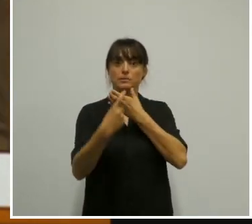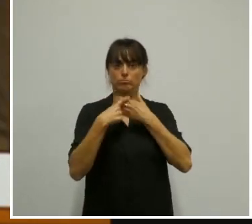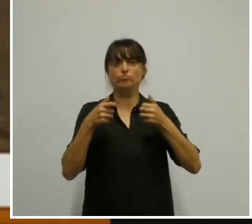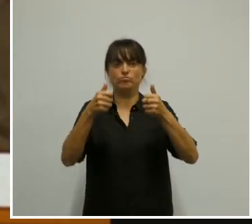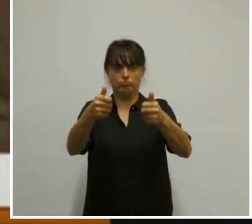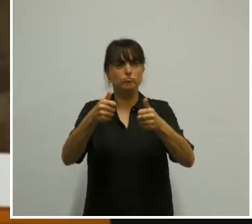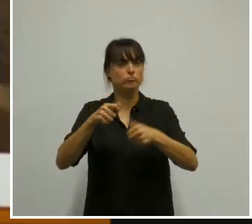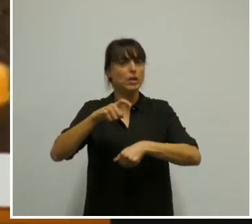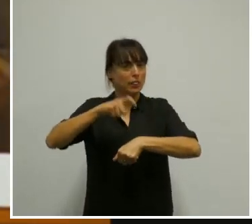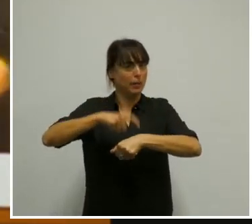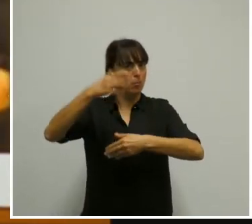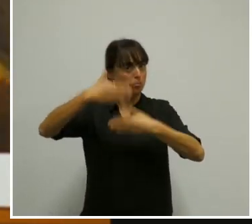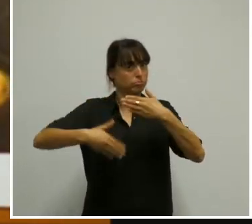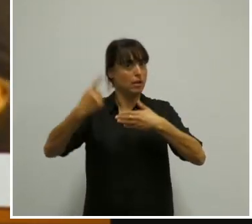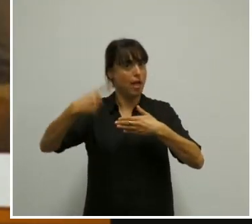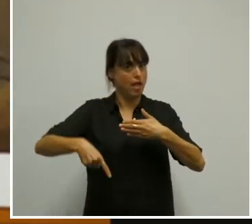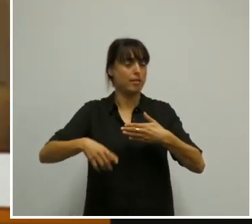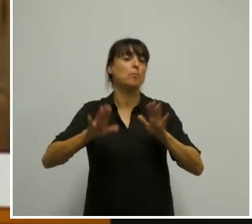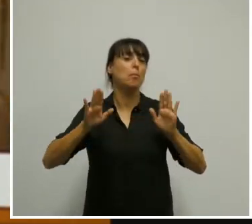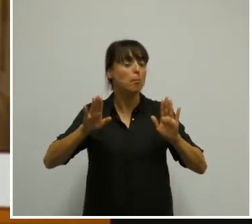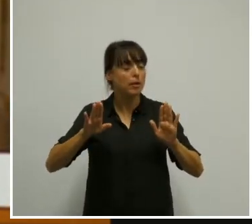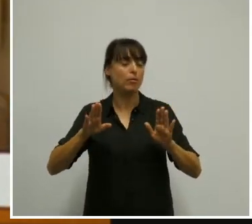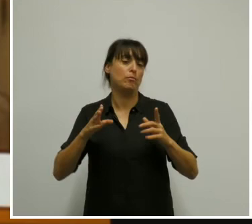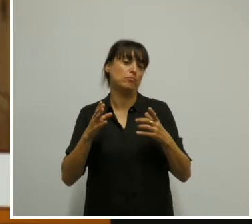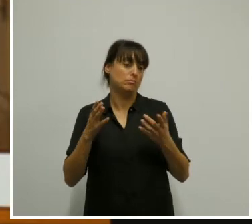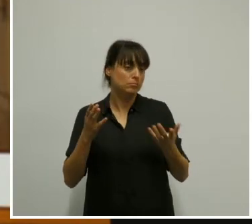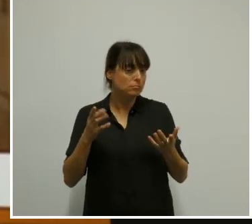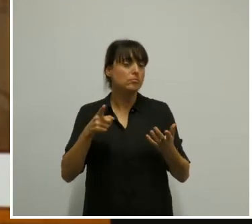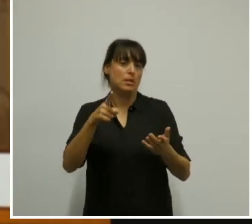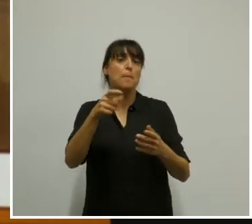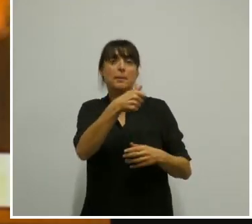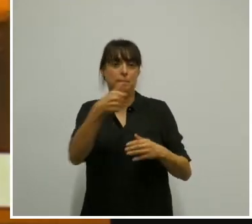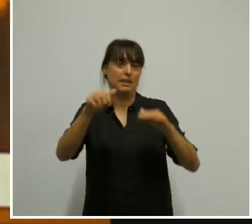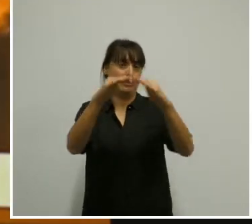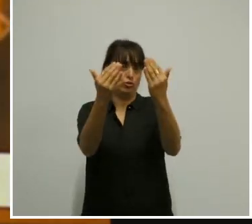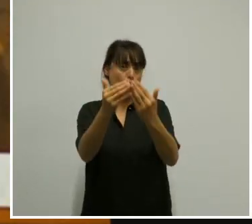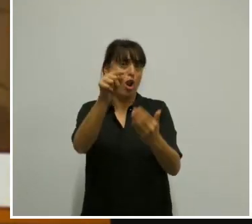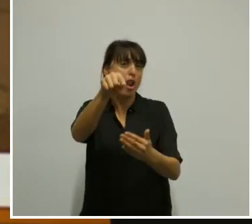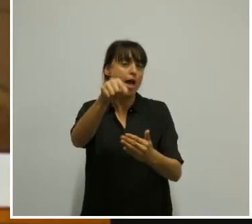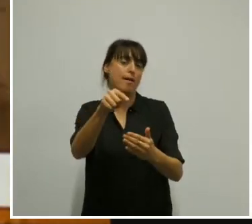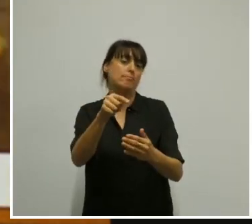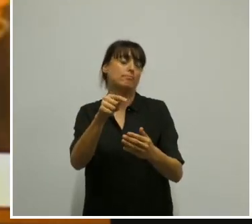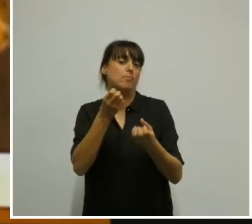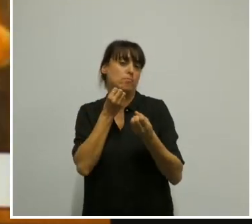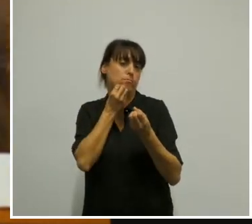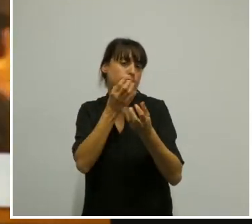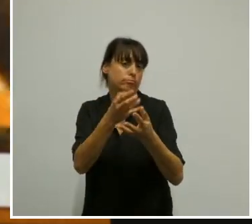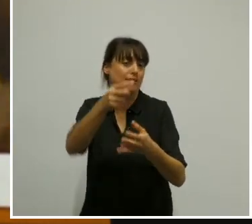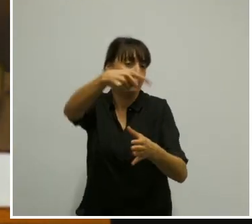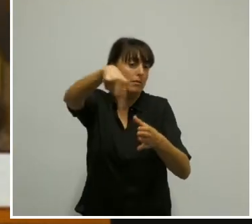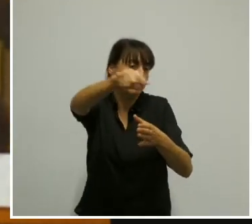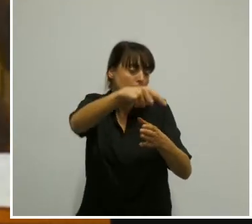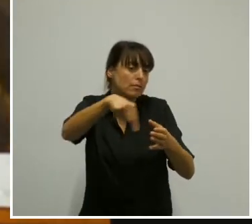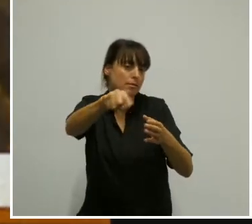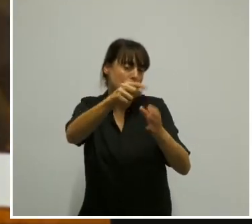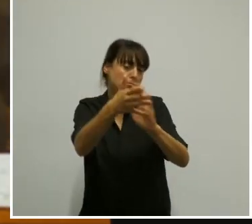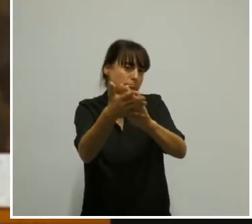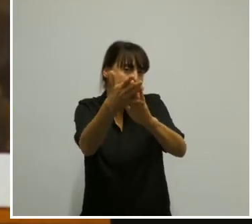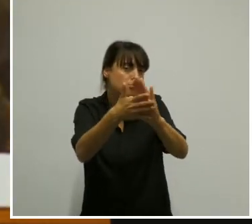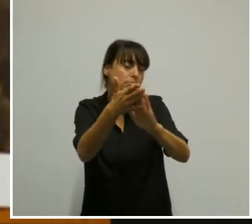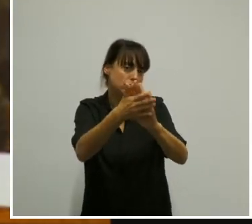pot participar, òbviament requereix d'un procés intern del centre també participatiu. Per tant, bueno, la idea és que